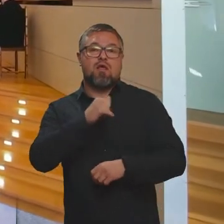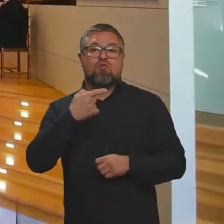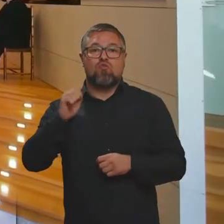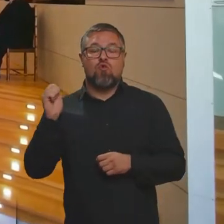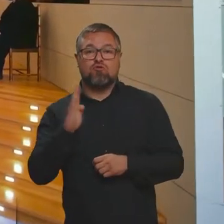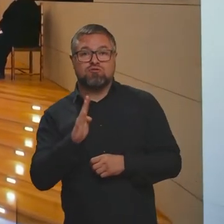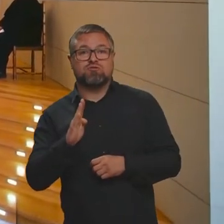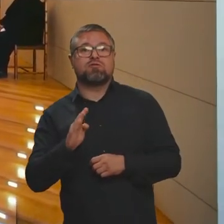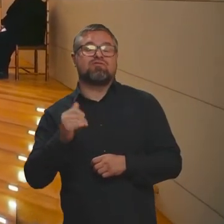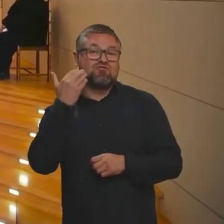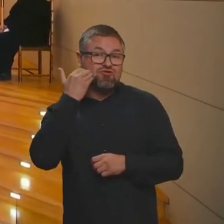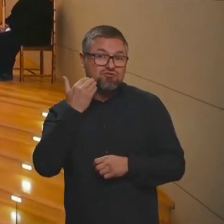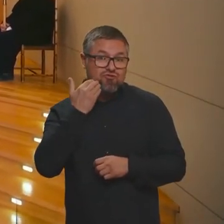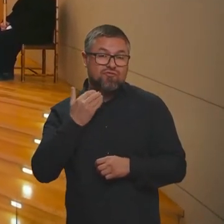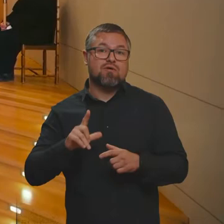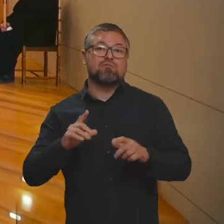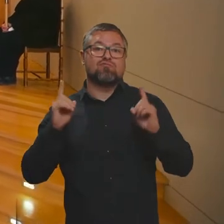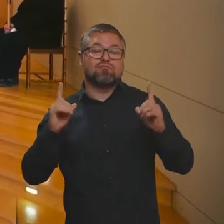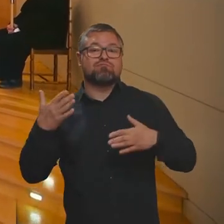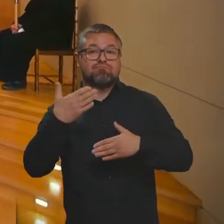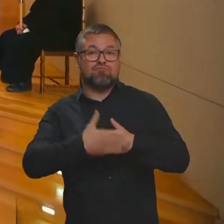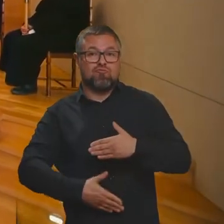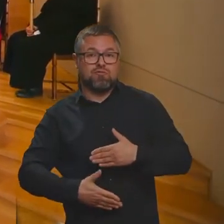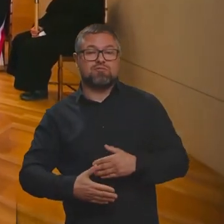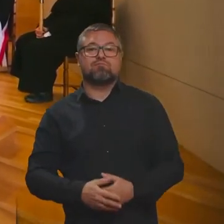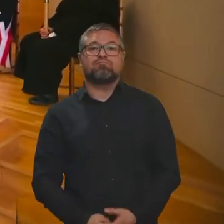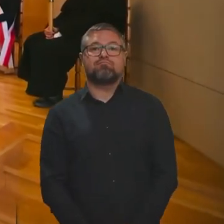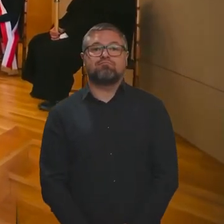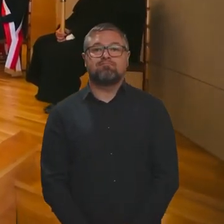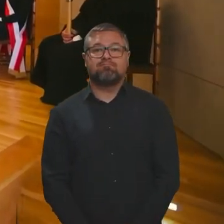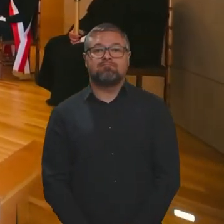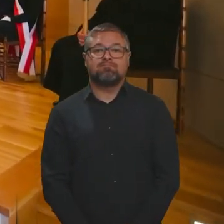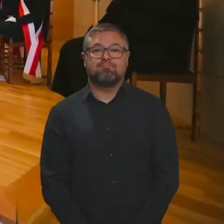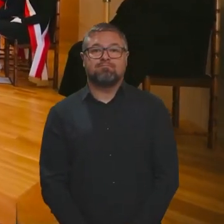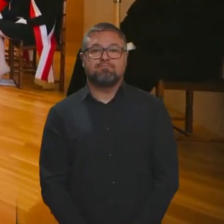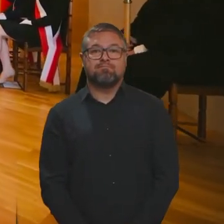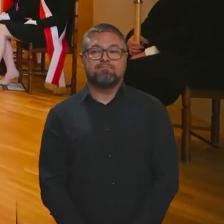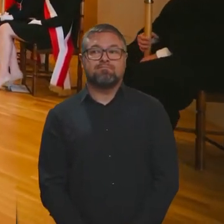uważam za zakończoną.